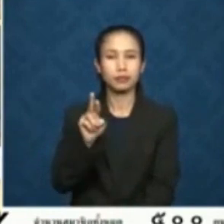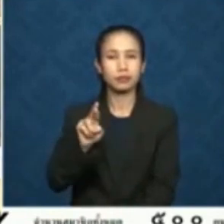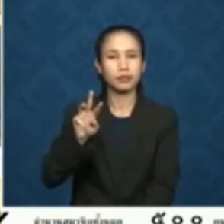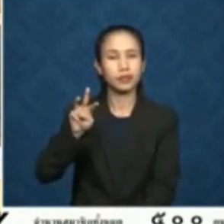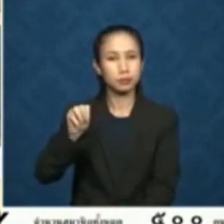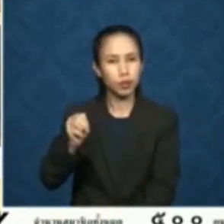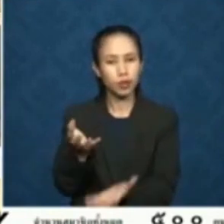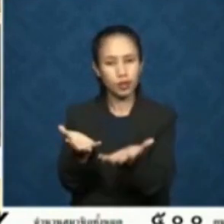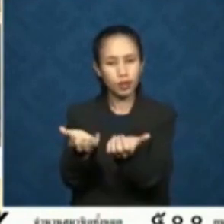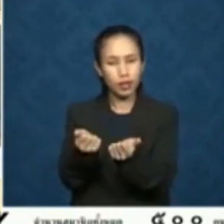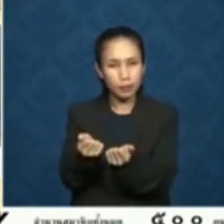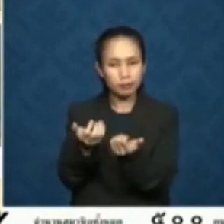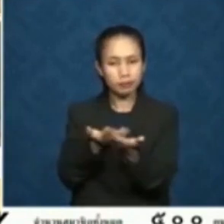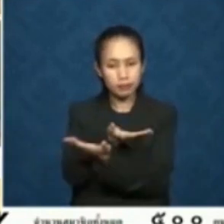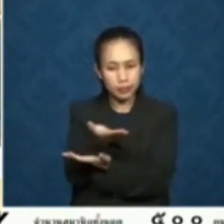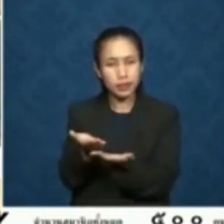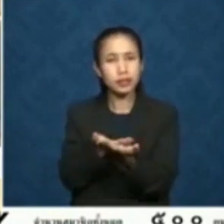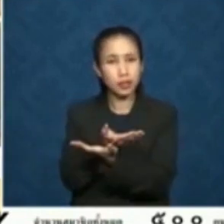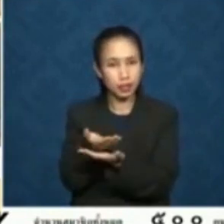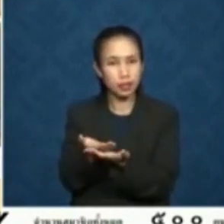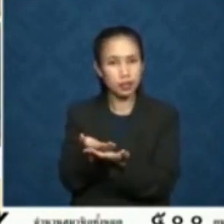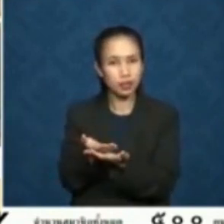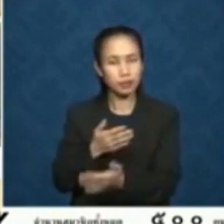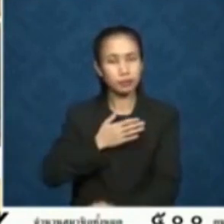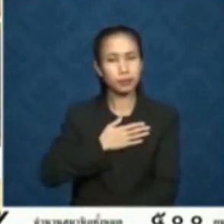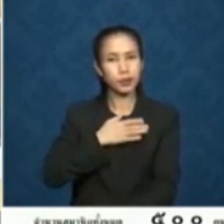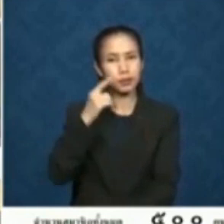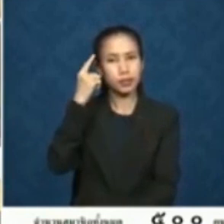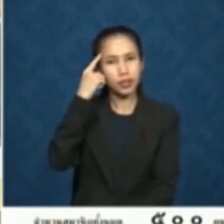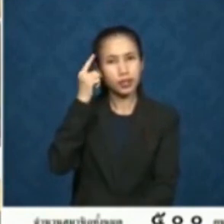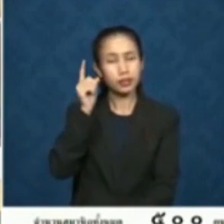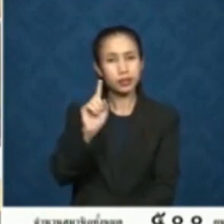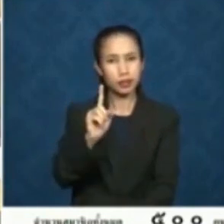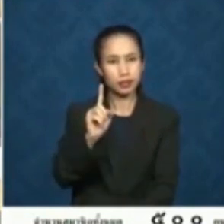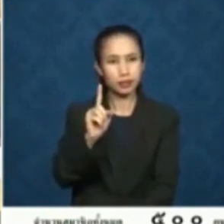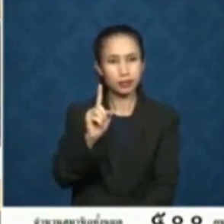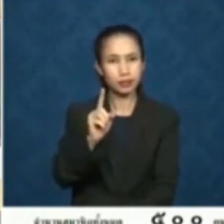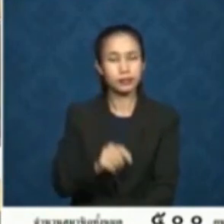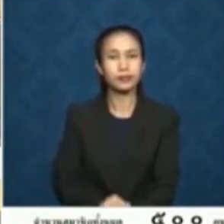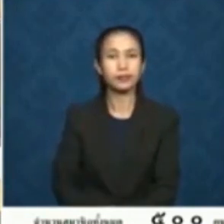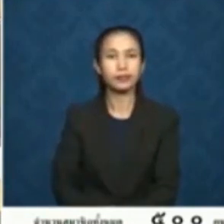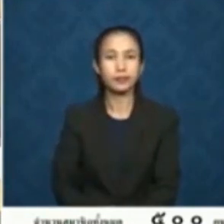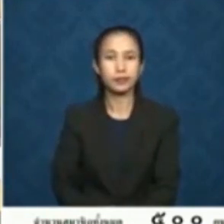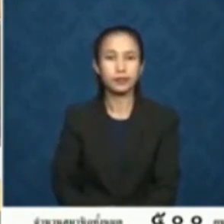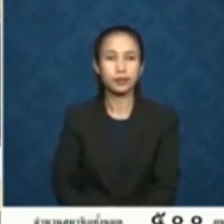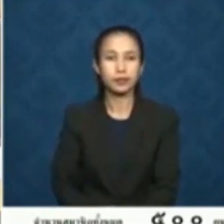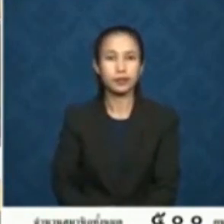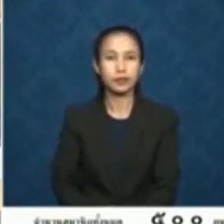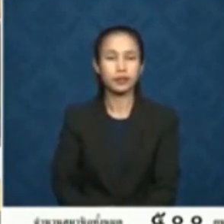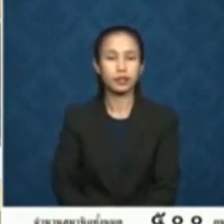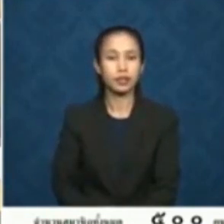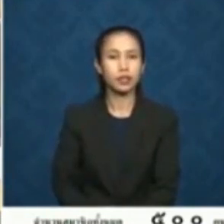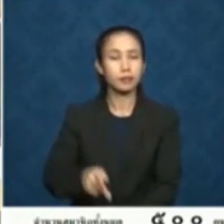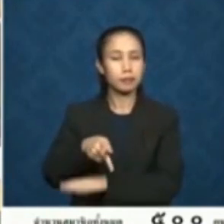ขั้นที่รัฐมนตรีรับไปพิจารณาก่อนรับหลักการผมคิดว่าเป็นประเด็นขึ้นม